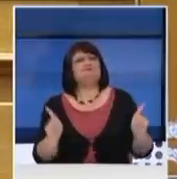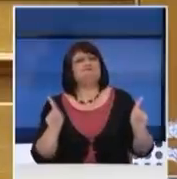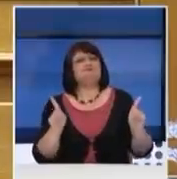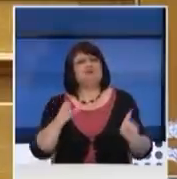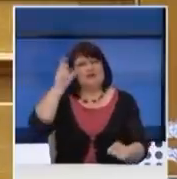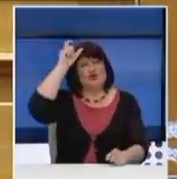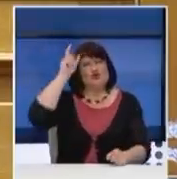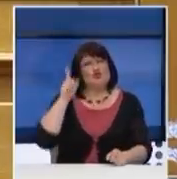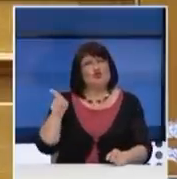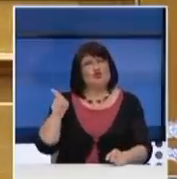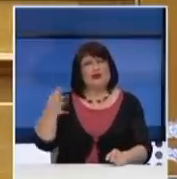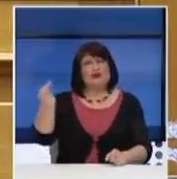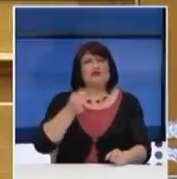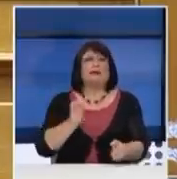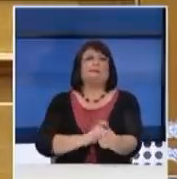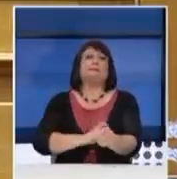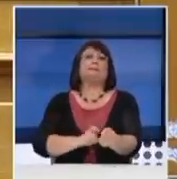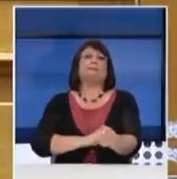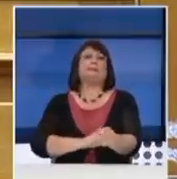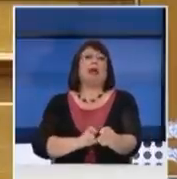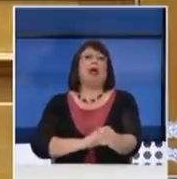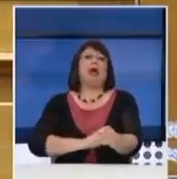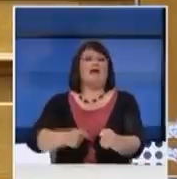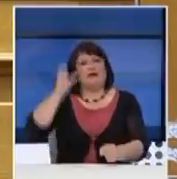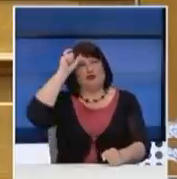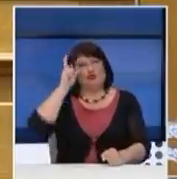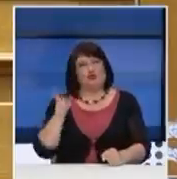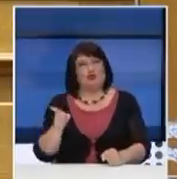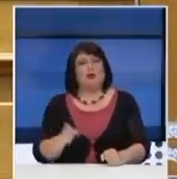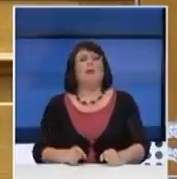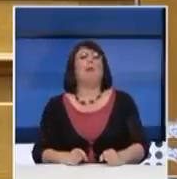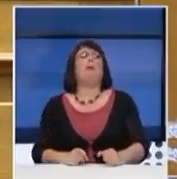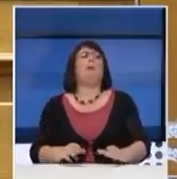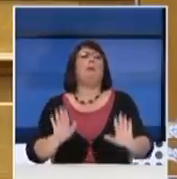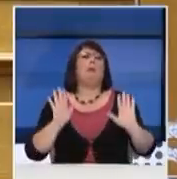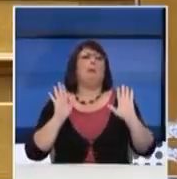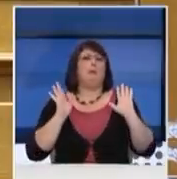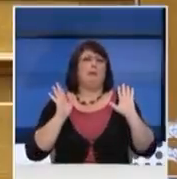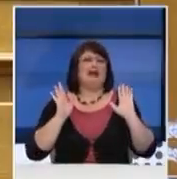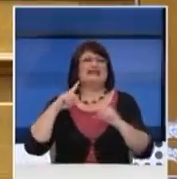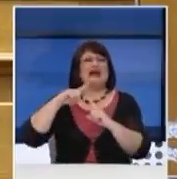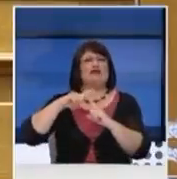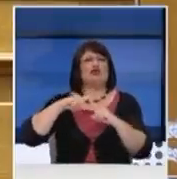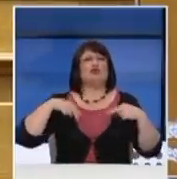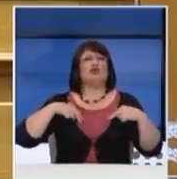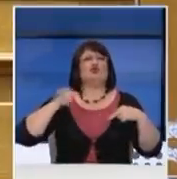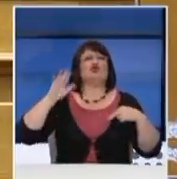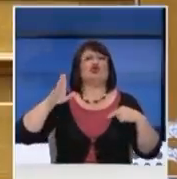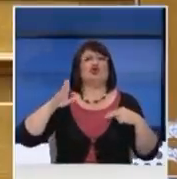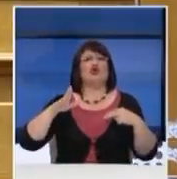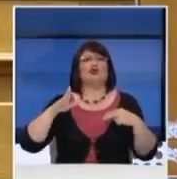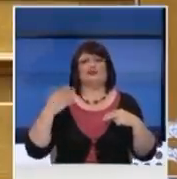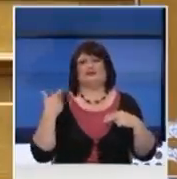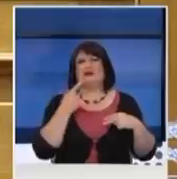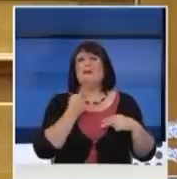από την Τουρκία, ότι δηλαδή εκνευρίστηκε η Τουρκία. Η Τουρκία δεν εκνευρίστηκε καθόλου. Υπάρχει δήλωση του Τσαβούσογλου 10 Αυγούστου